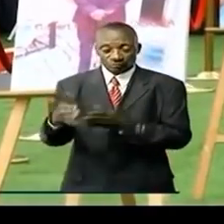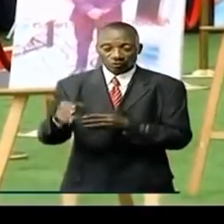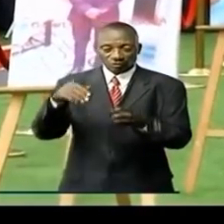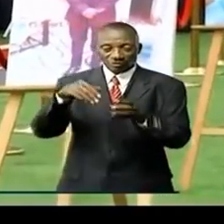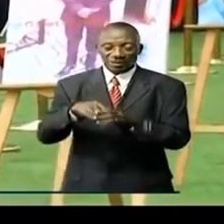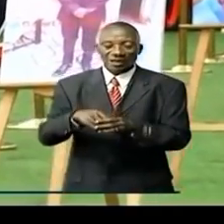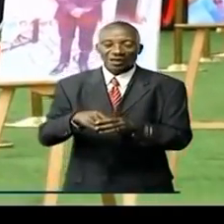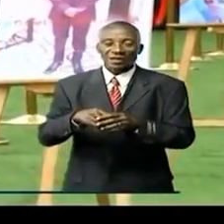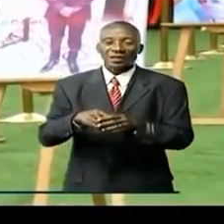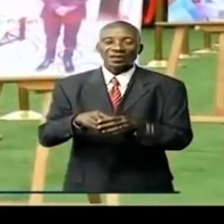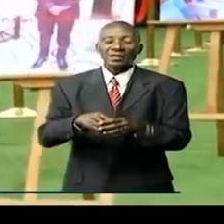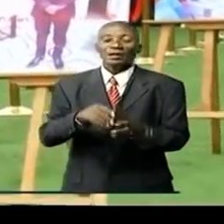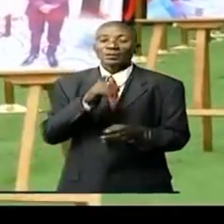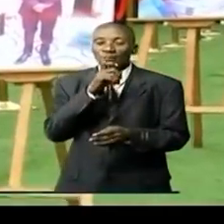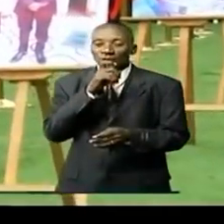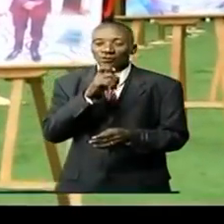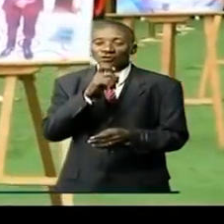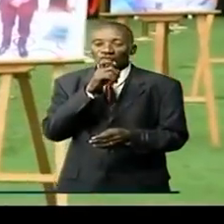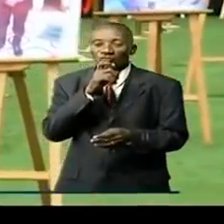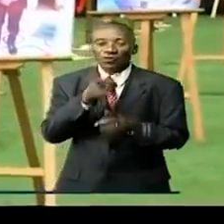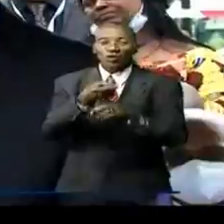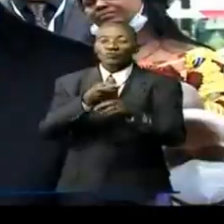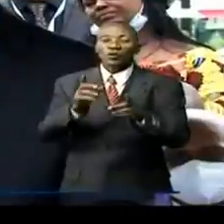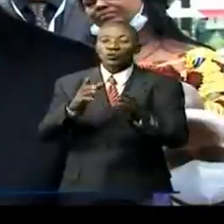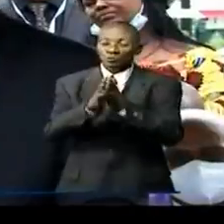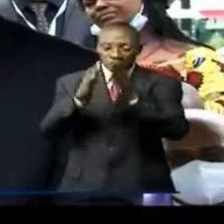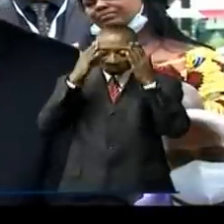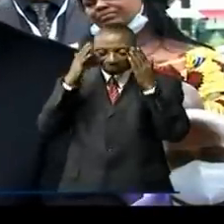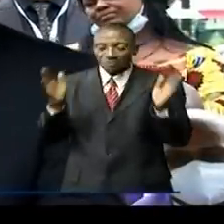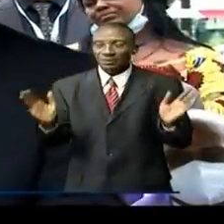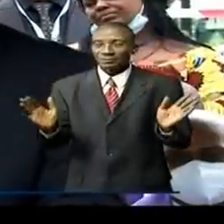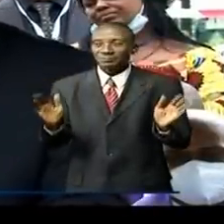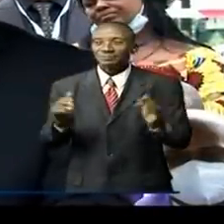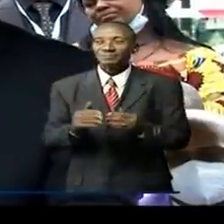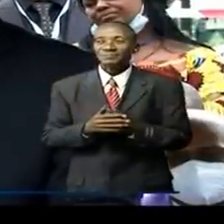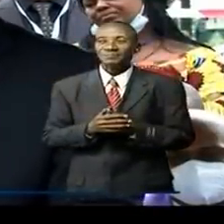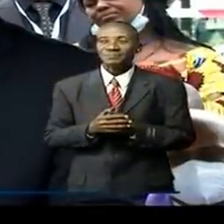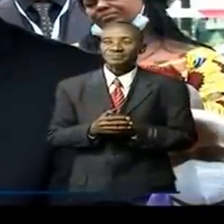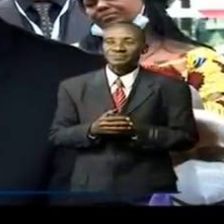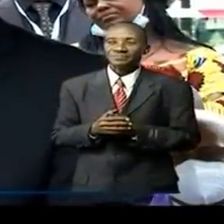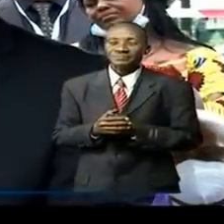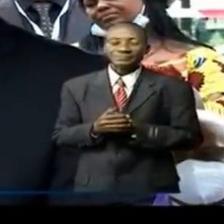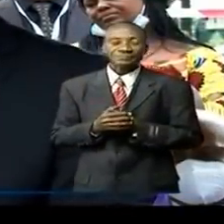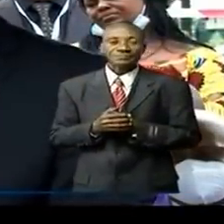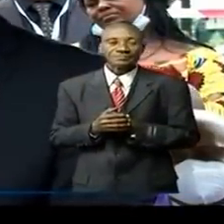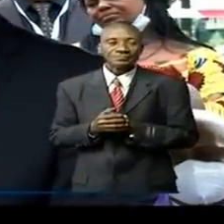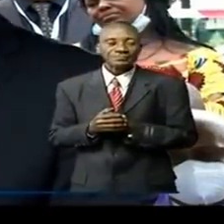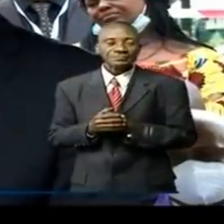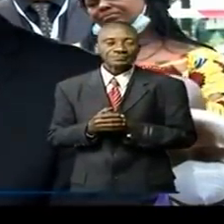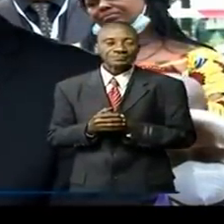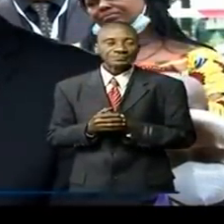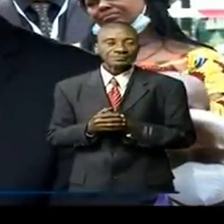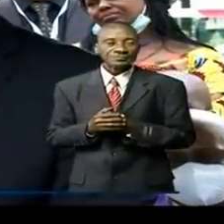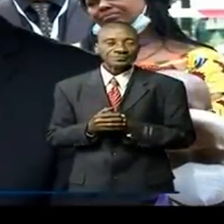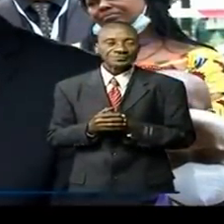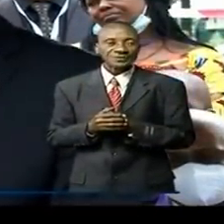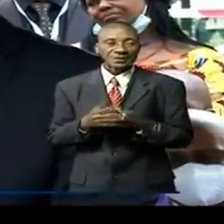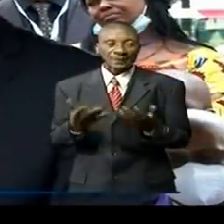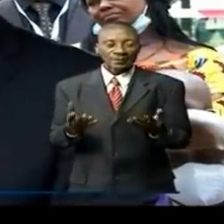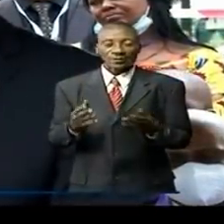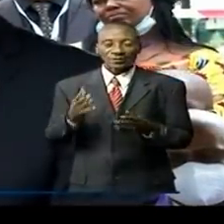de samedi 27 novembre dernier. Ceci est un drame que l'on n'oubliera